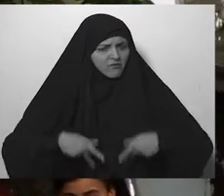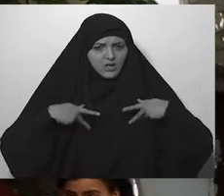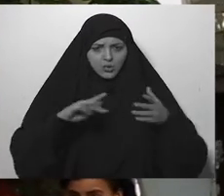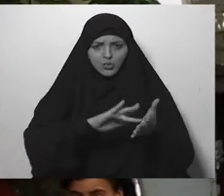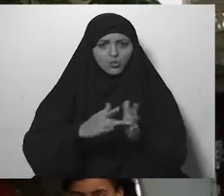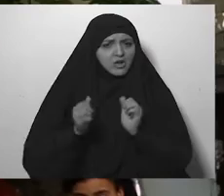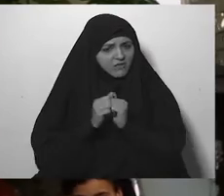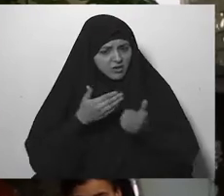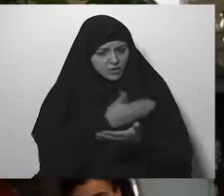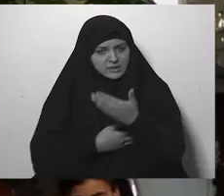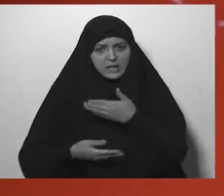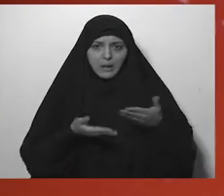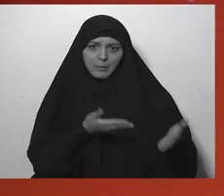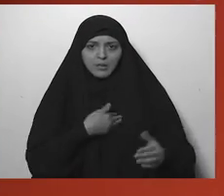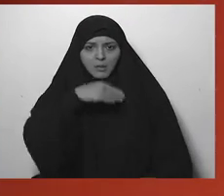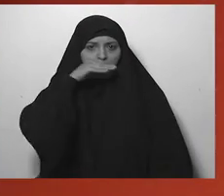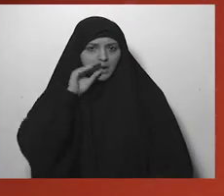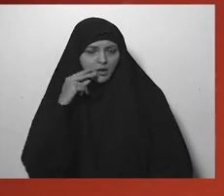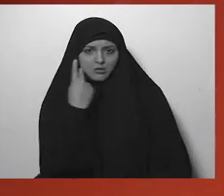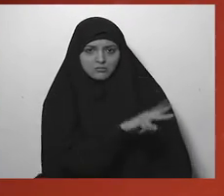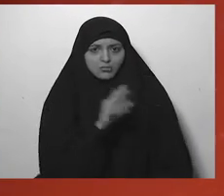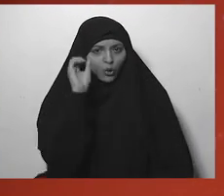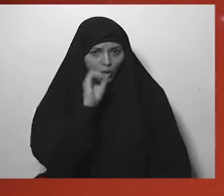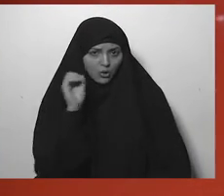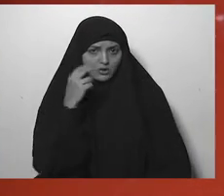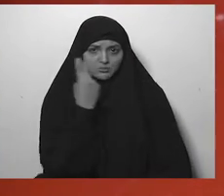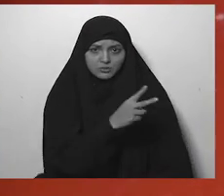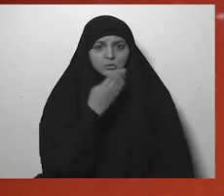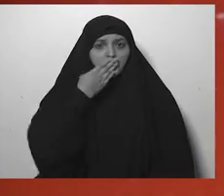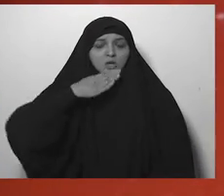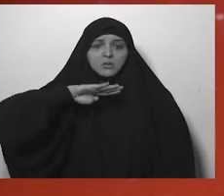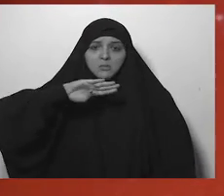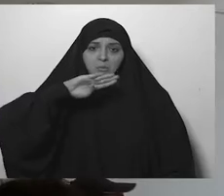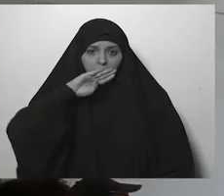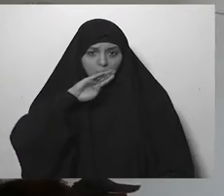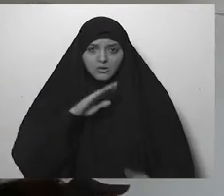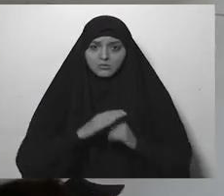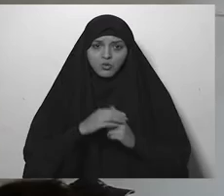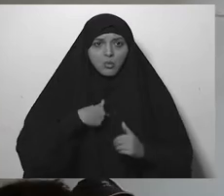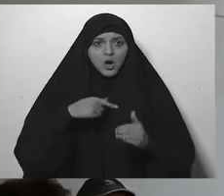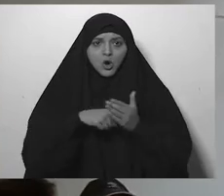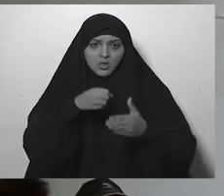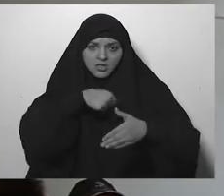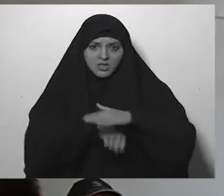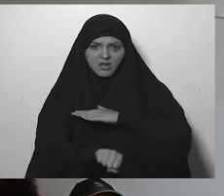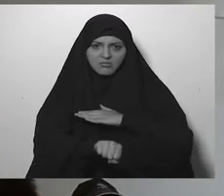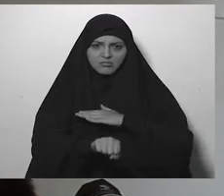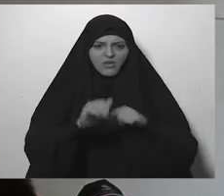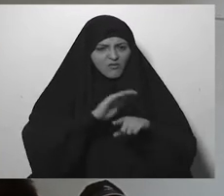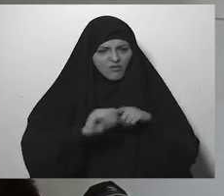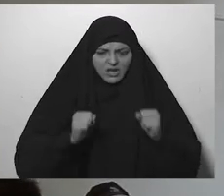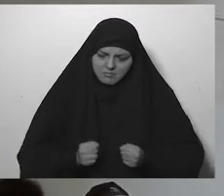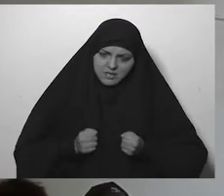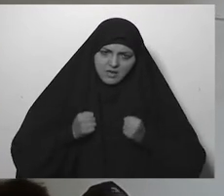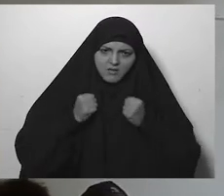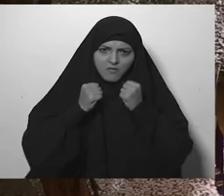vécu toute ma vie avec cet handicap. Mes parents et mes ancres, quand j'ai été né, ils ont fait